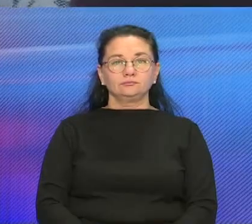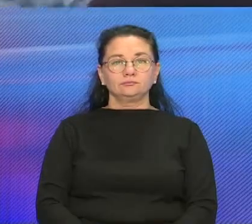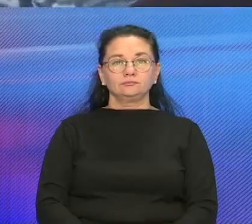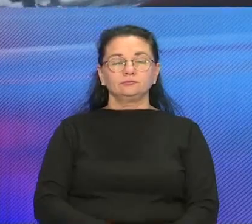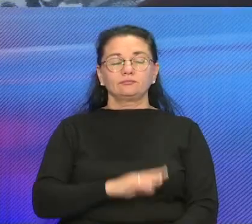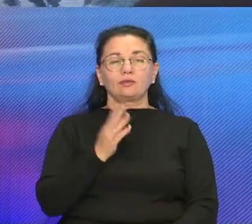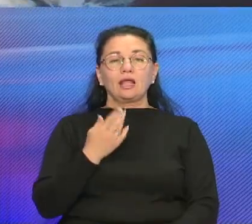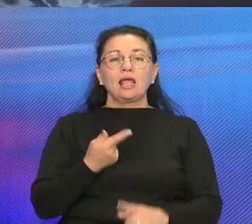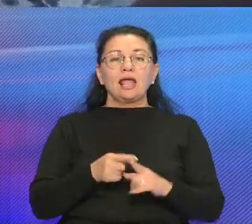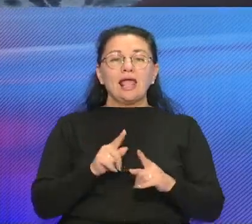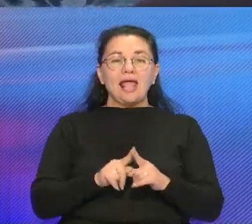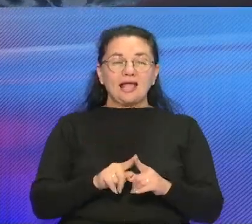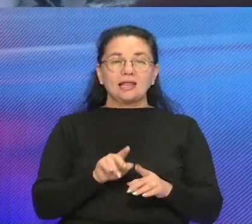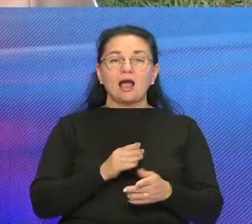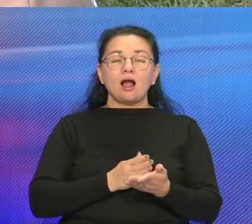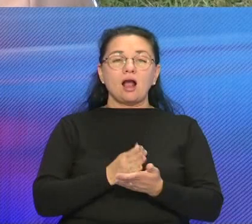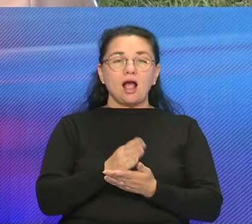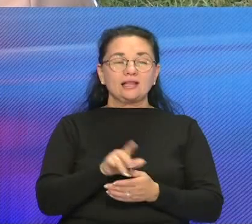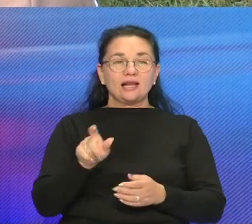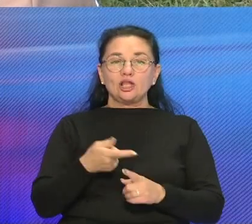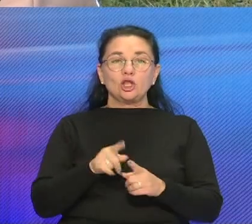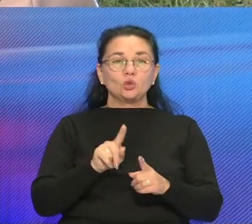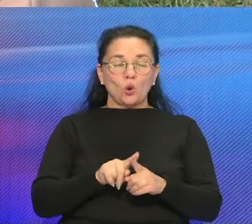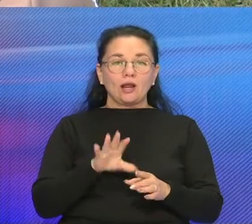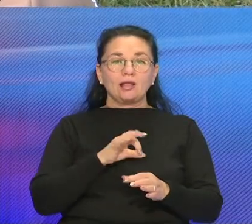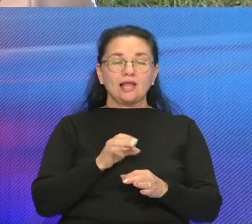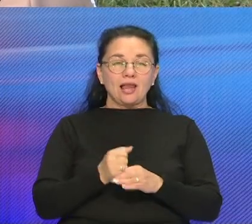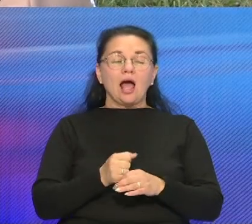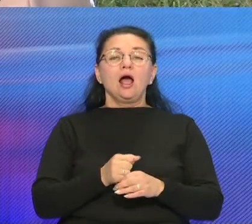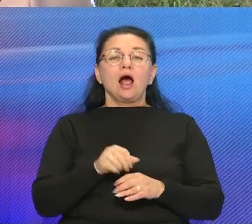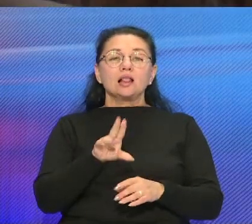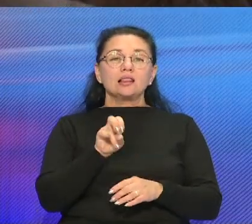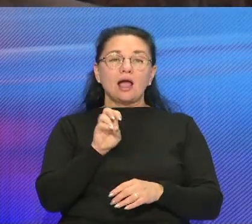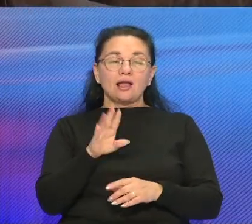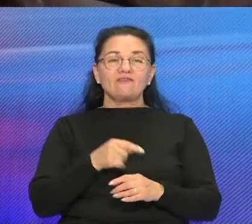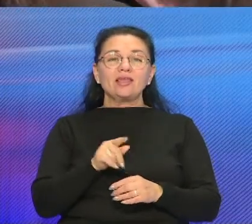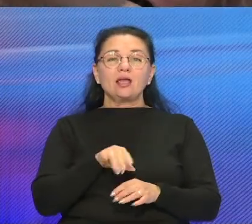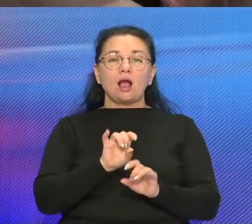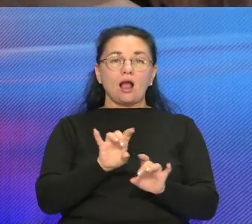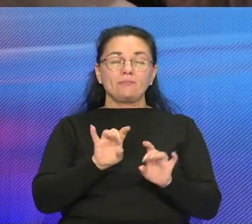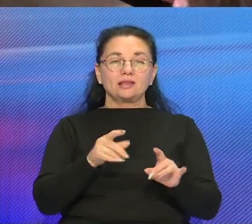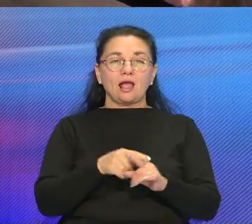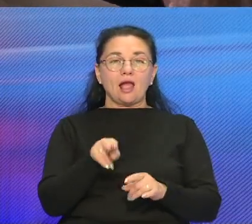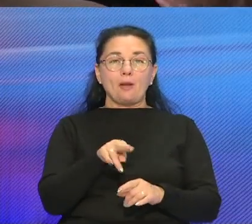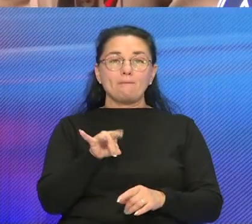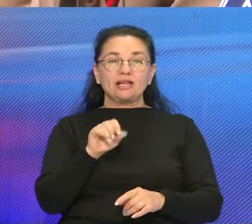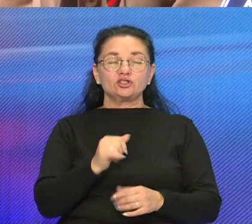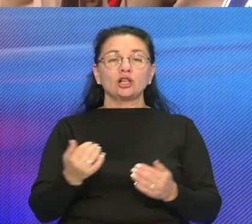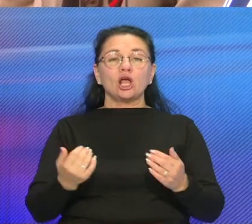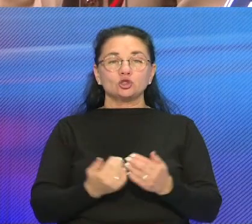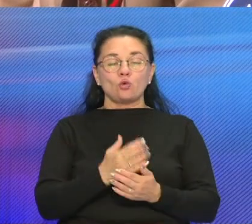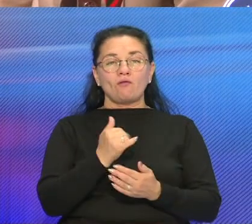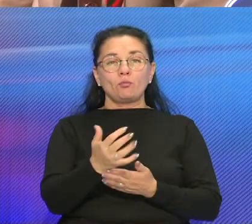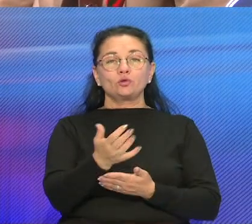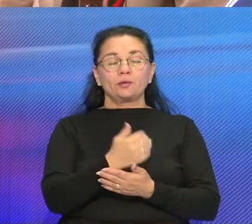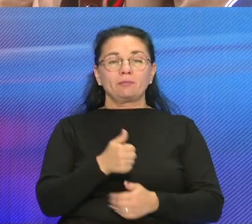Да слова, гэтыя кадры не толькі для лайкаў і каментарыяў. Па заканчэнні працоўнага семестра парачанка зноў будзе прымаць удзел у